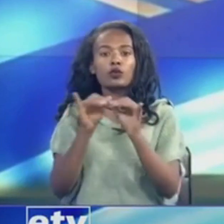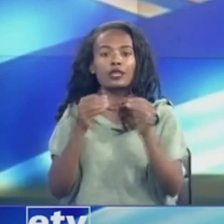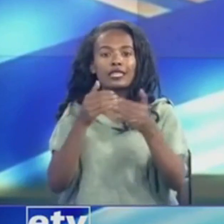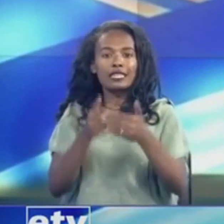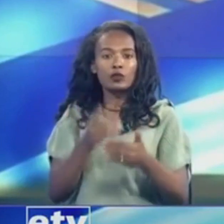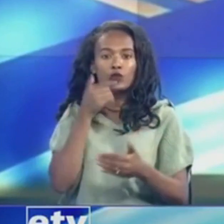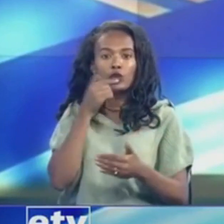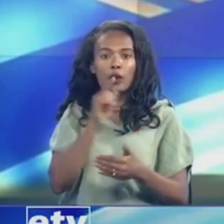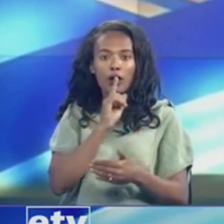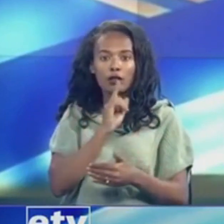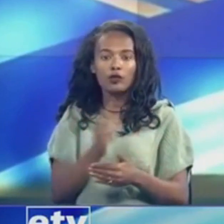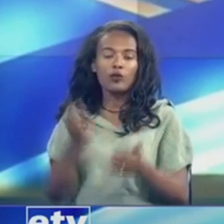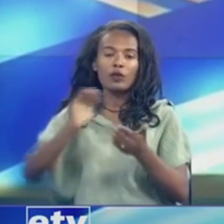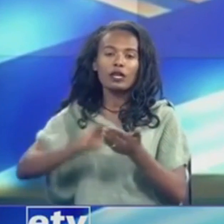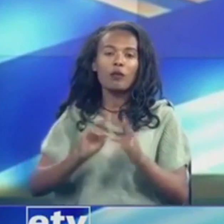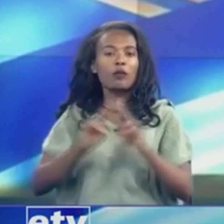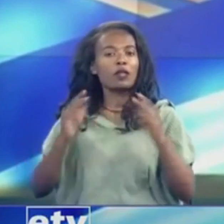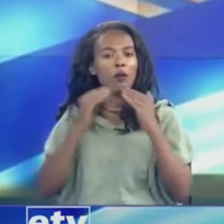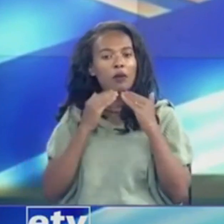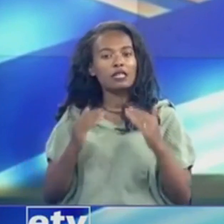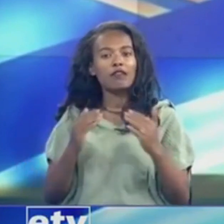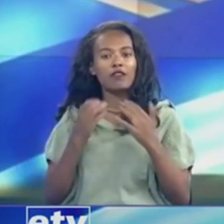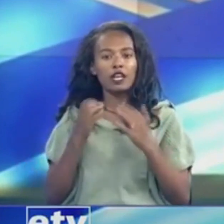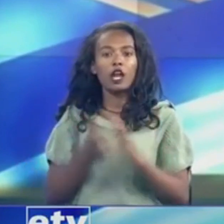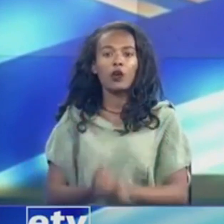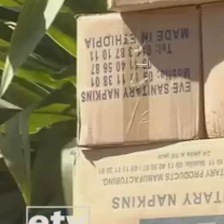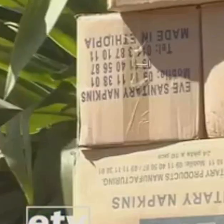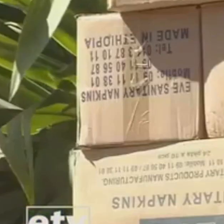እንዲደርሱ ለማለት ነው። በድጋሚ በጣም አመስግን እንፈልጋለሁ።